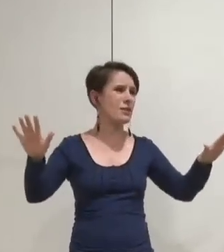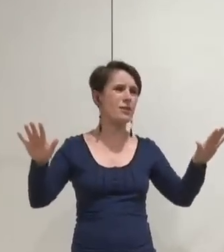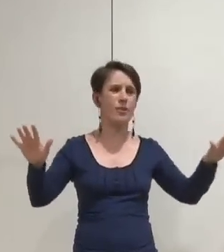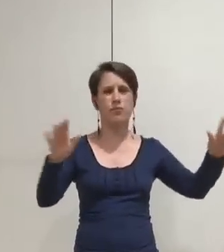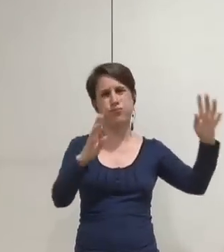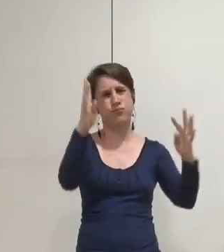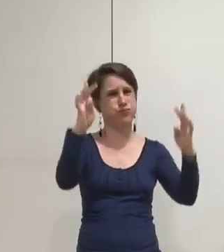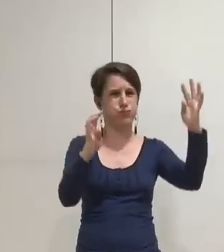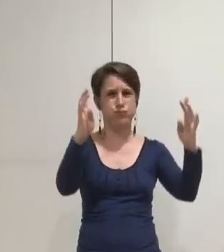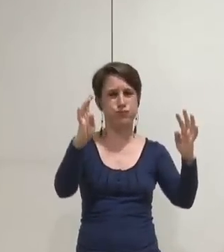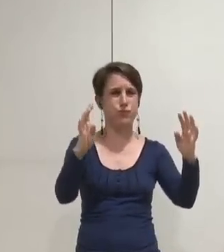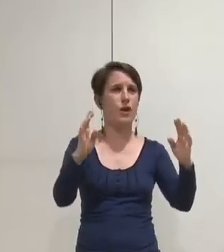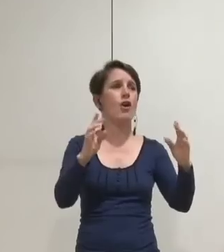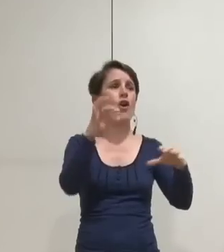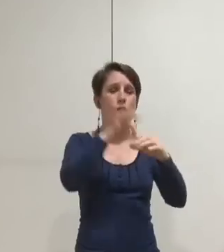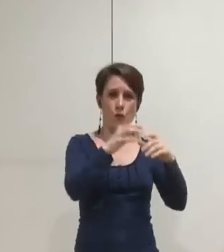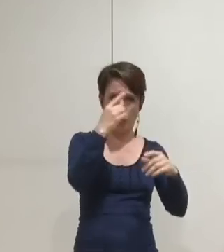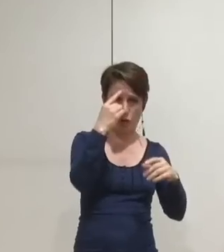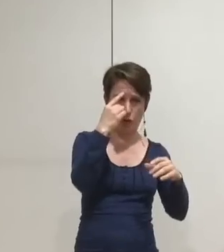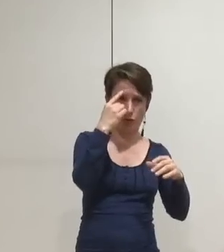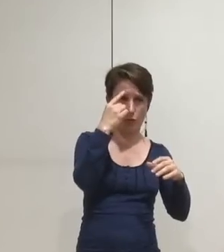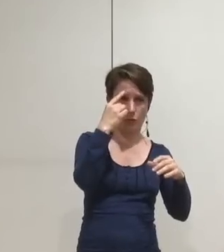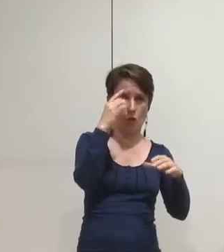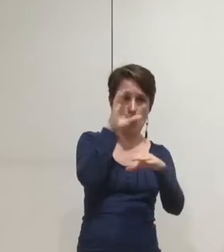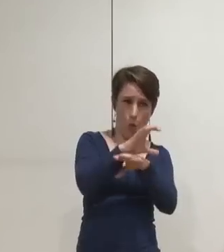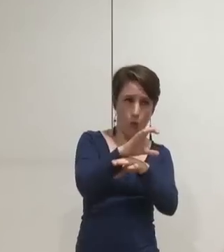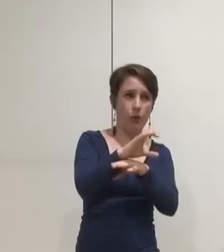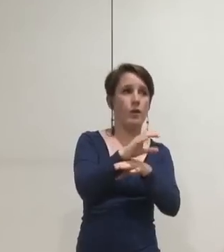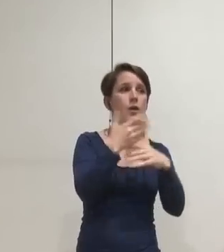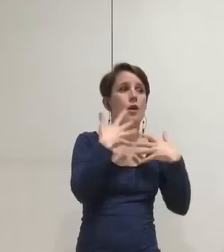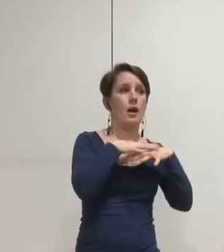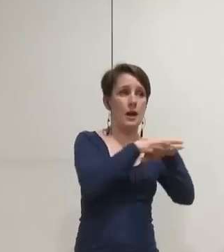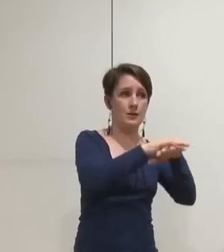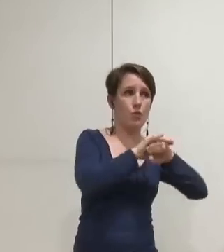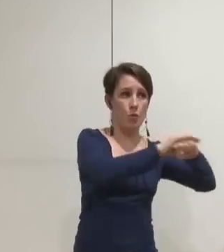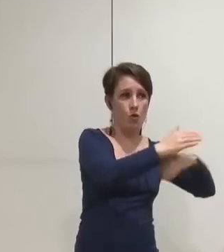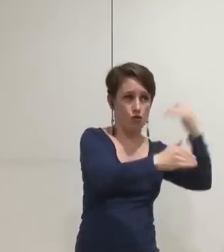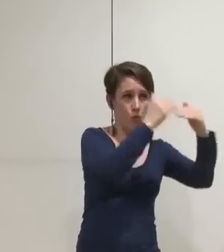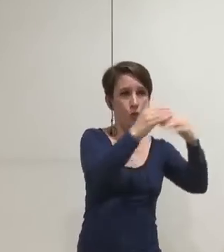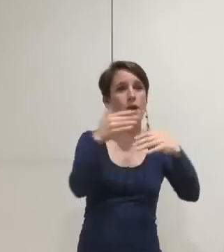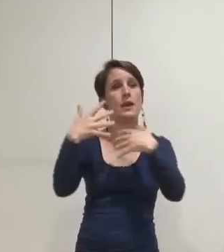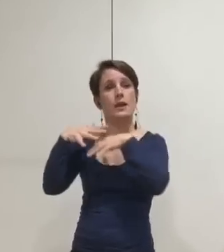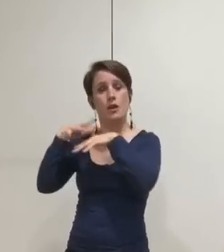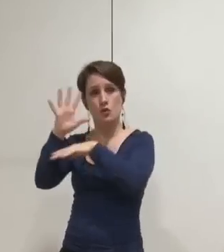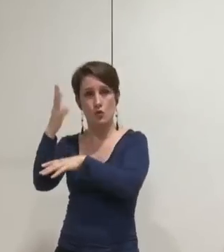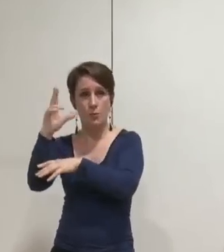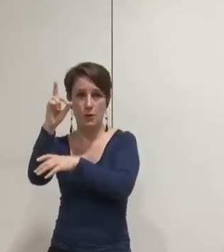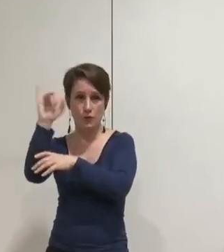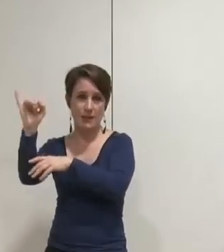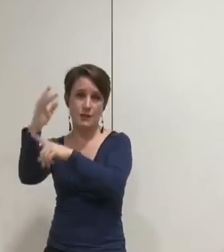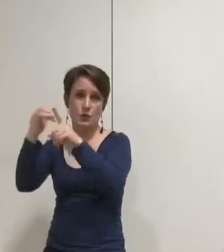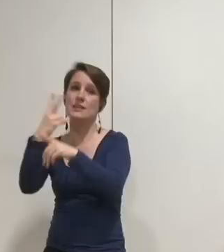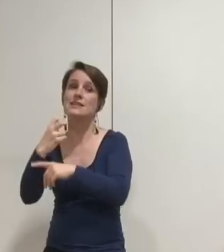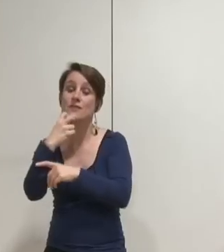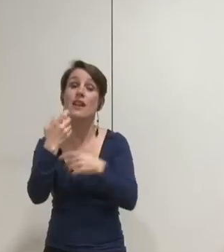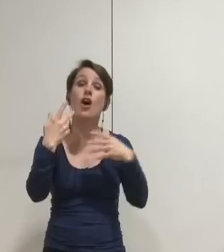gauche et de progrès le groupe UMP udi société civile qui vote pour le rassemblement citoyen de la gauche et les écologistes